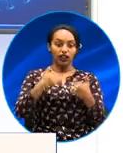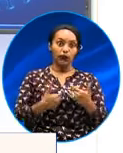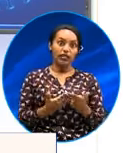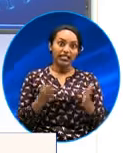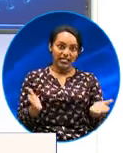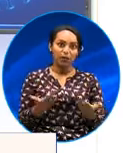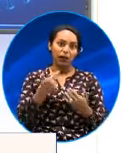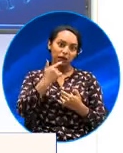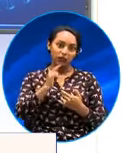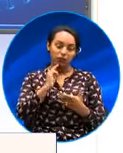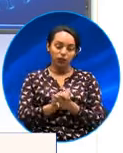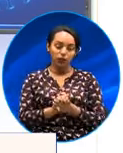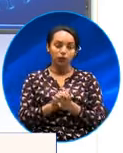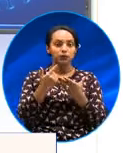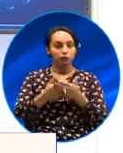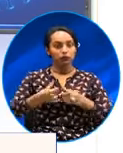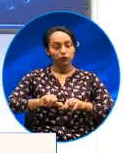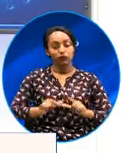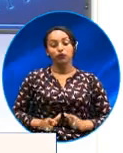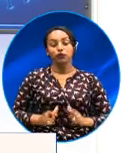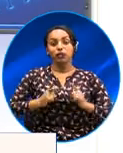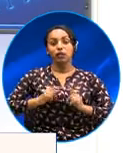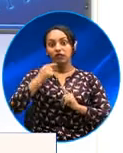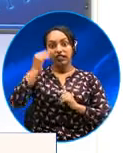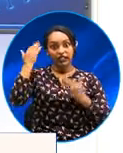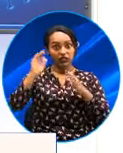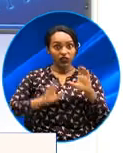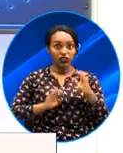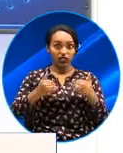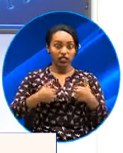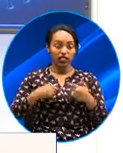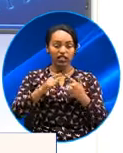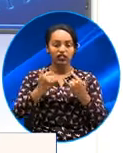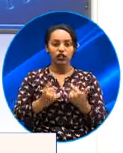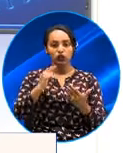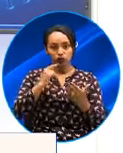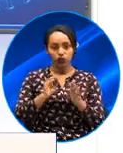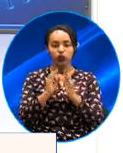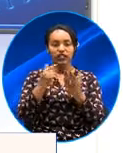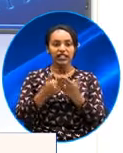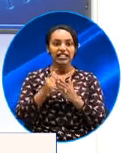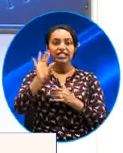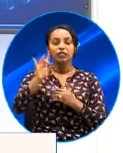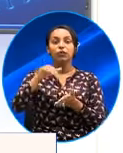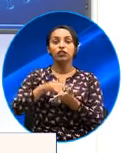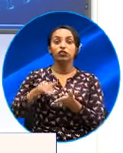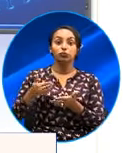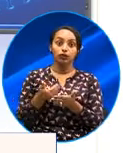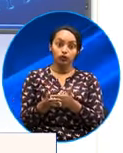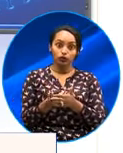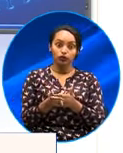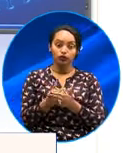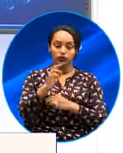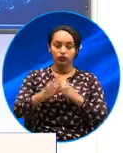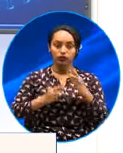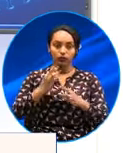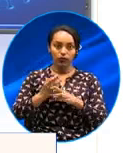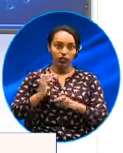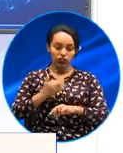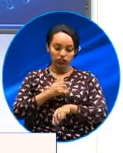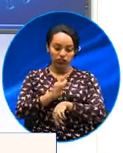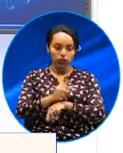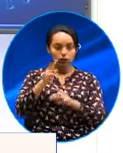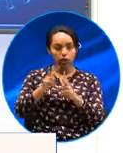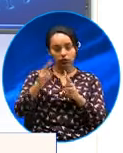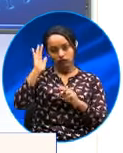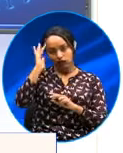የሚገኝበት ሂደት ነው ያለው። እንግዲህ ይበል የሚያሳይ ነው። በዚሁም መቀጠል ይኖርበታል ብለን ተስፋ እናደርጋለን። እስካሁን ባለው ሂደት እንግዲህ 80,000 የሚደርሱ የዓለማችን ዜጎች